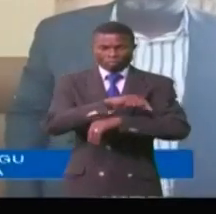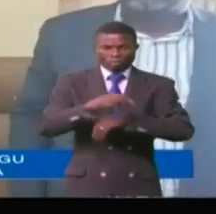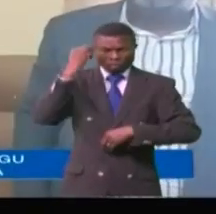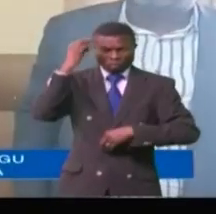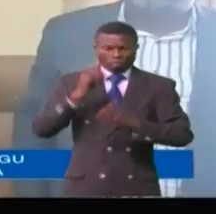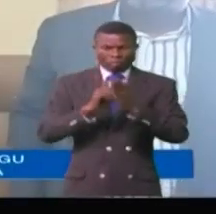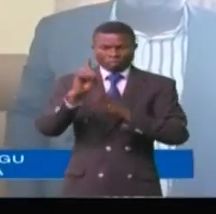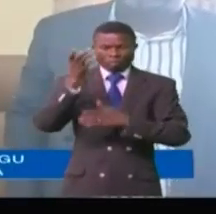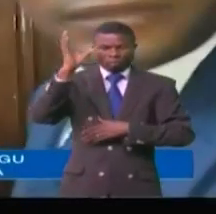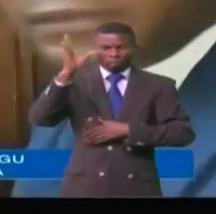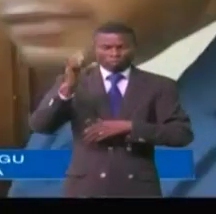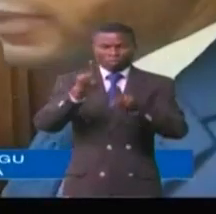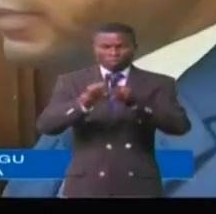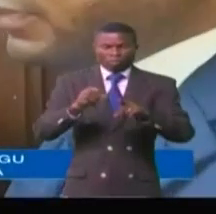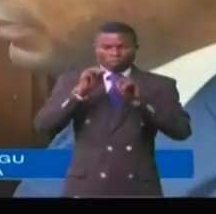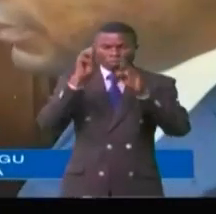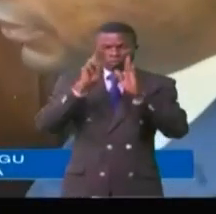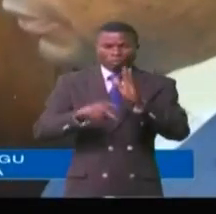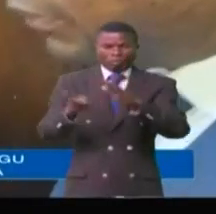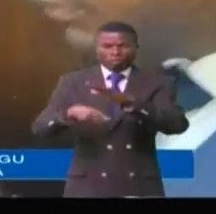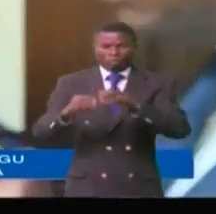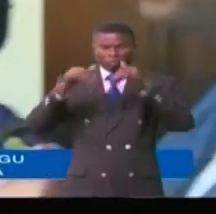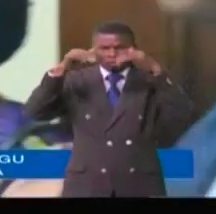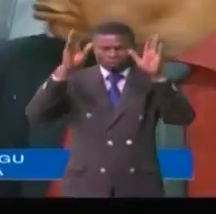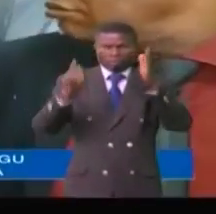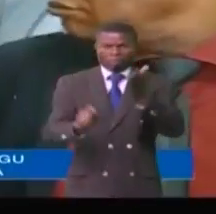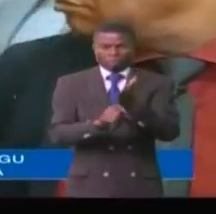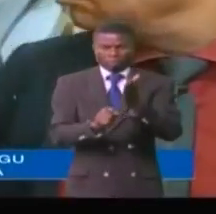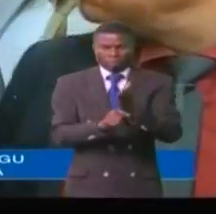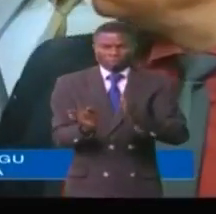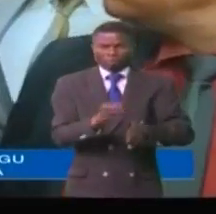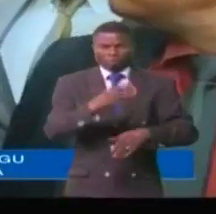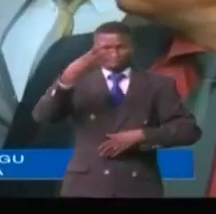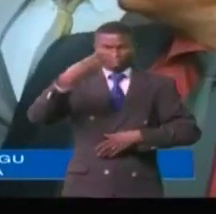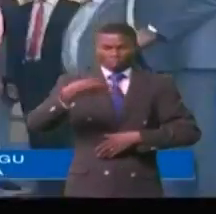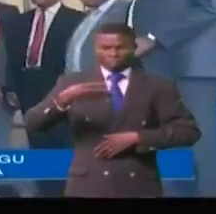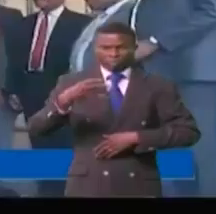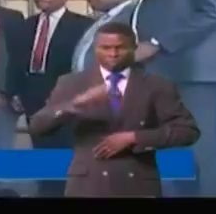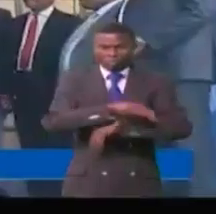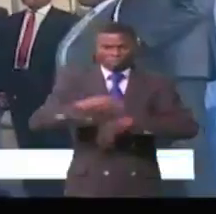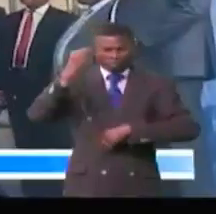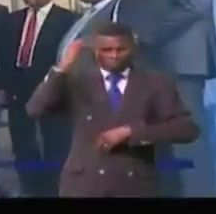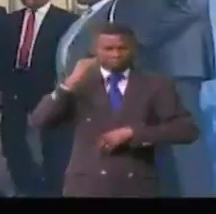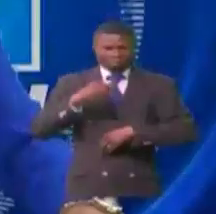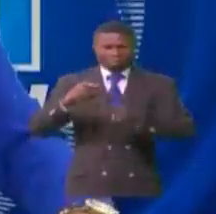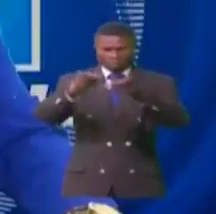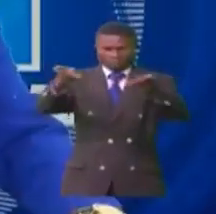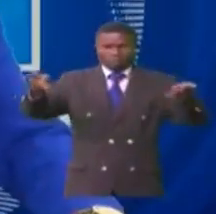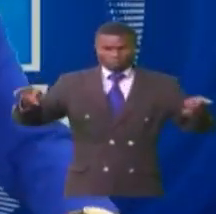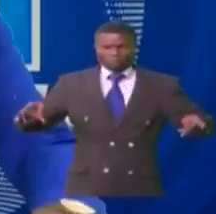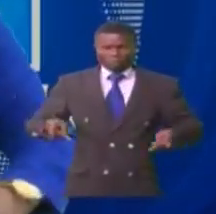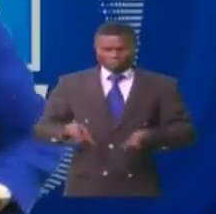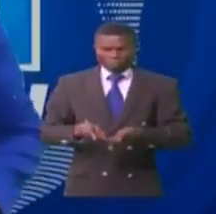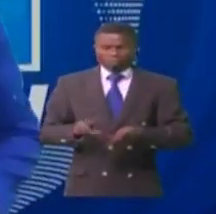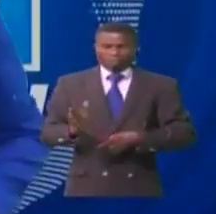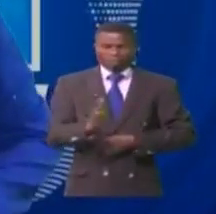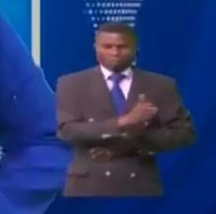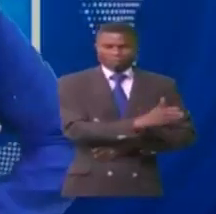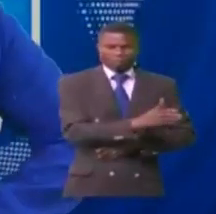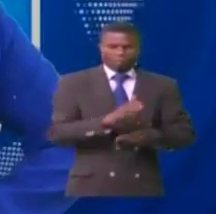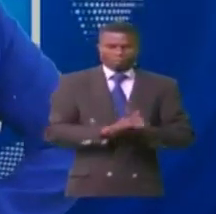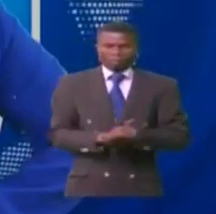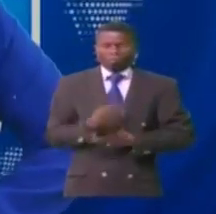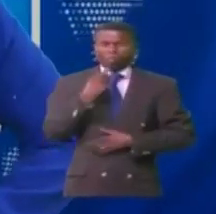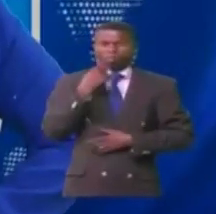du Développement rural, l'enseignement primaire, secondaire et technique et le ministère de l'Environnement. Je